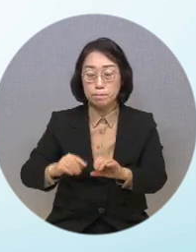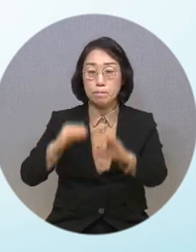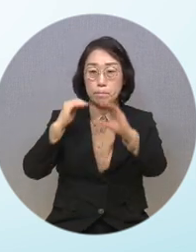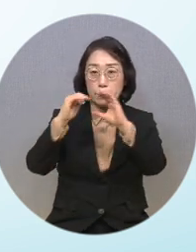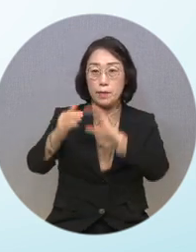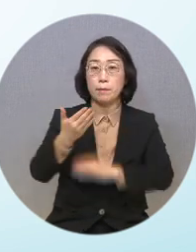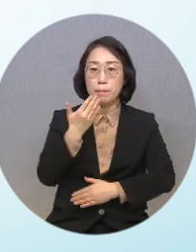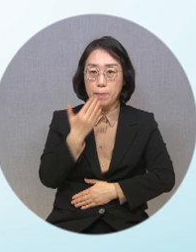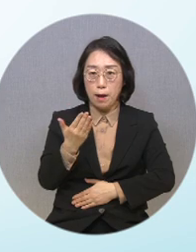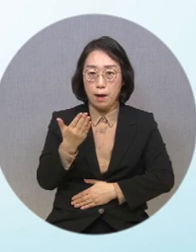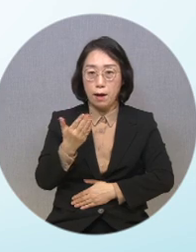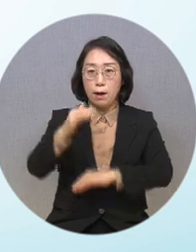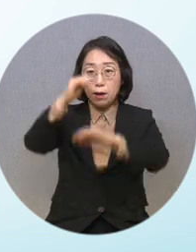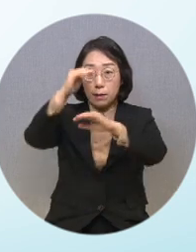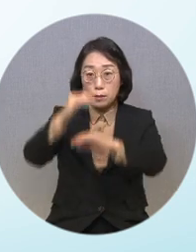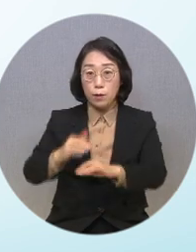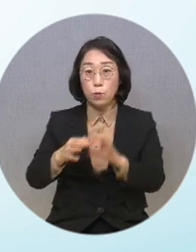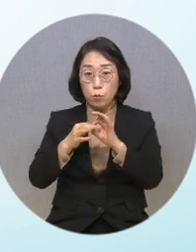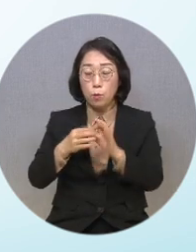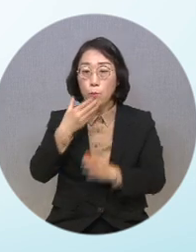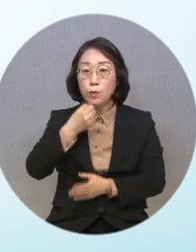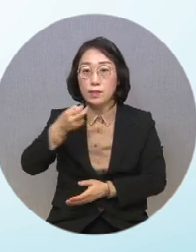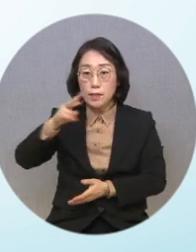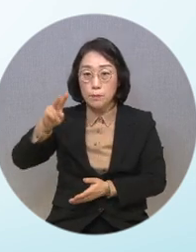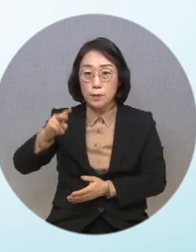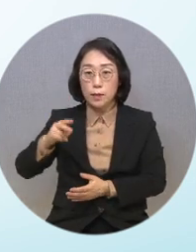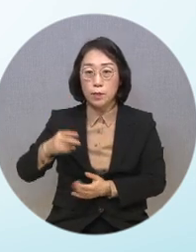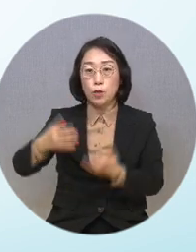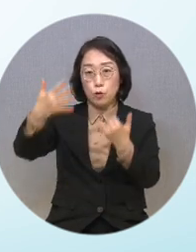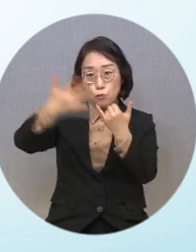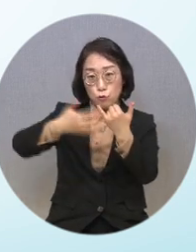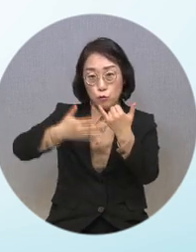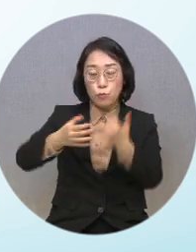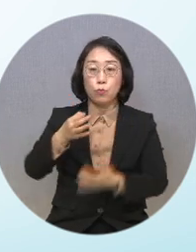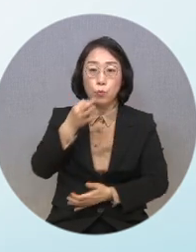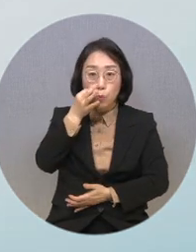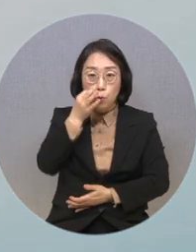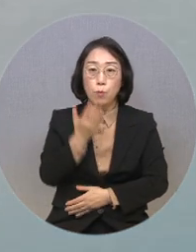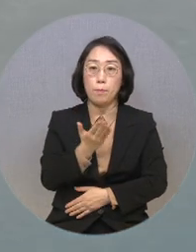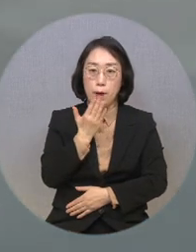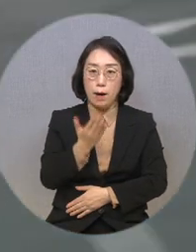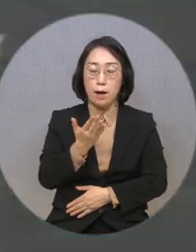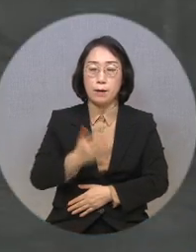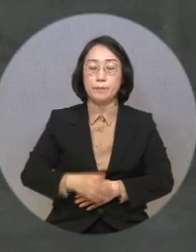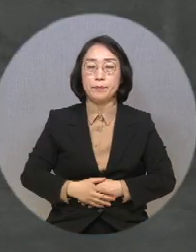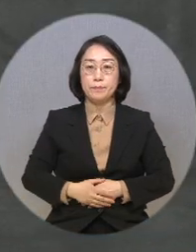됩니다. 해당 프로그램은 복지TV 유튜브 채널로 다시 볼 수 있습니다.